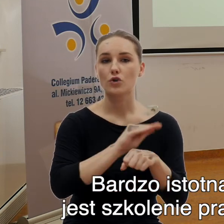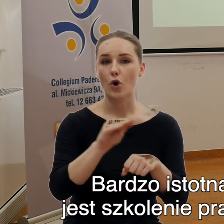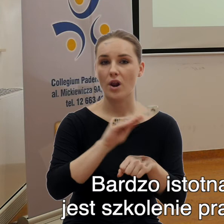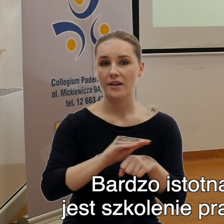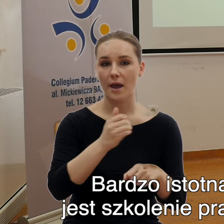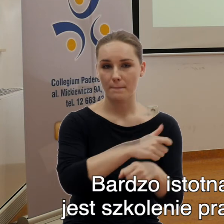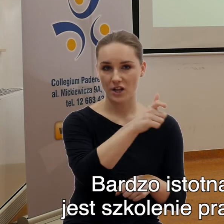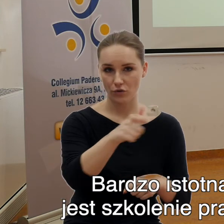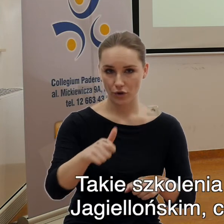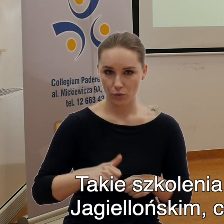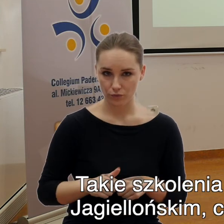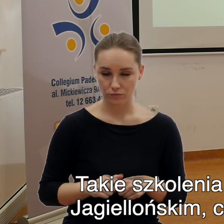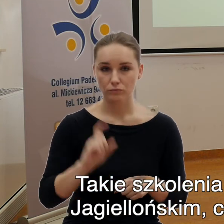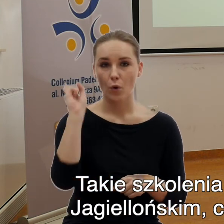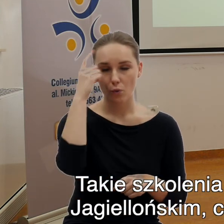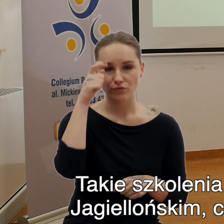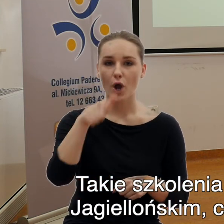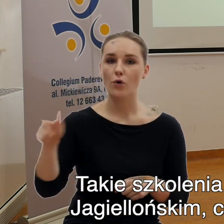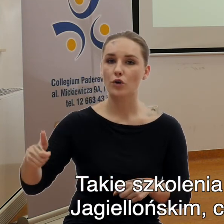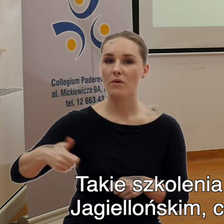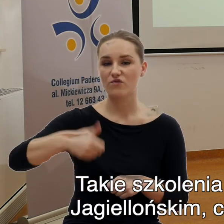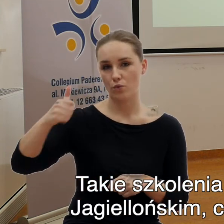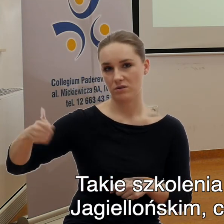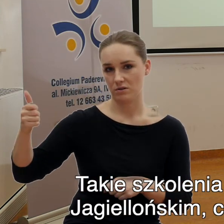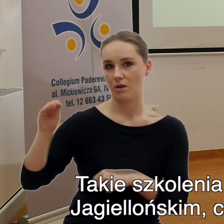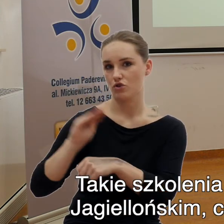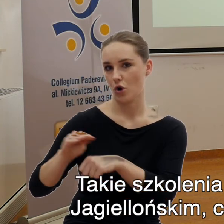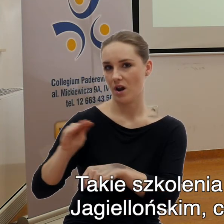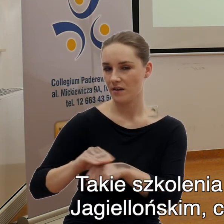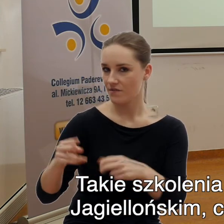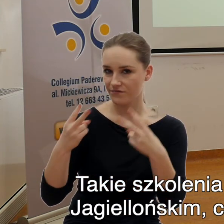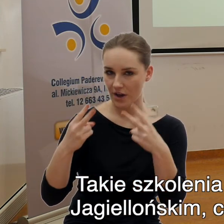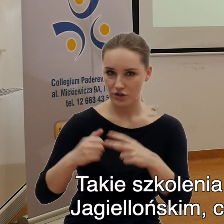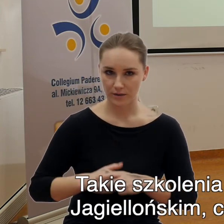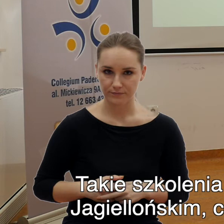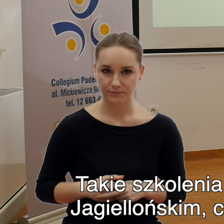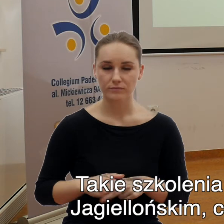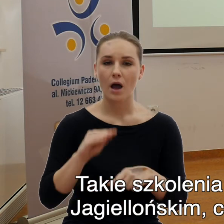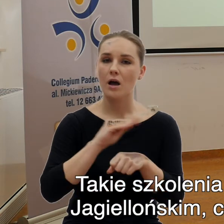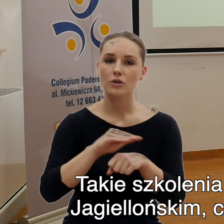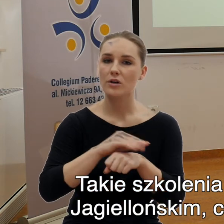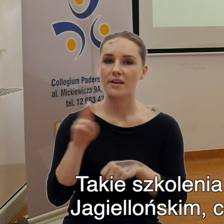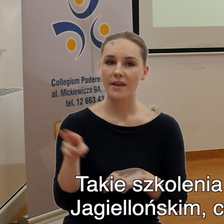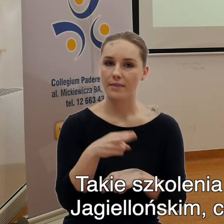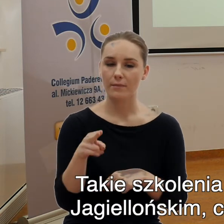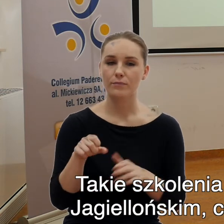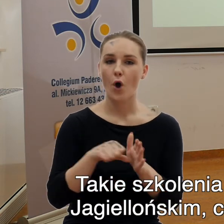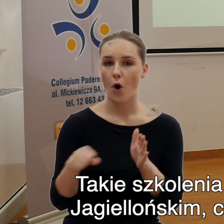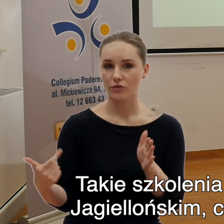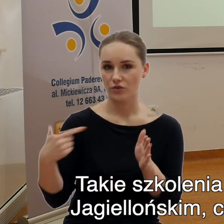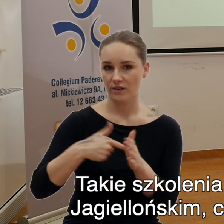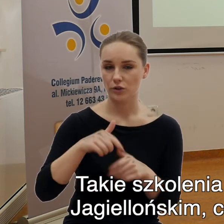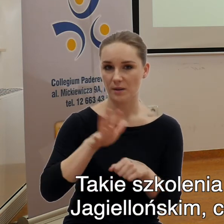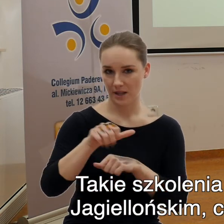osób funkcyjnych. I takie szkolenia odbywają się od 2015 roku w Uniwersytecie Jagiellońskim